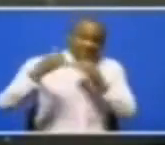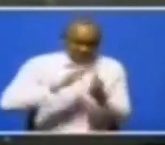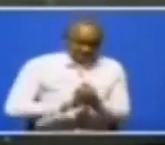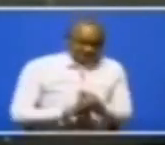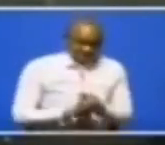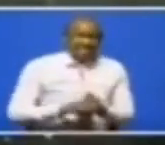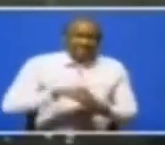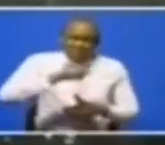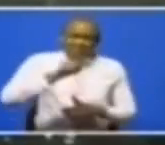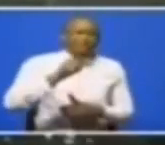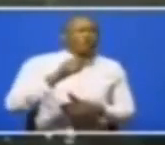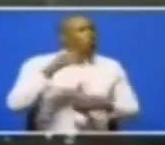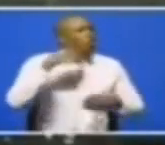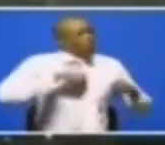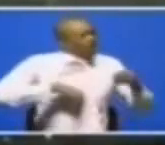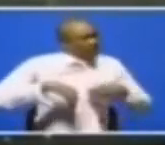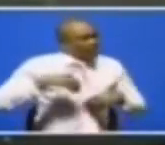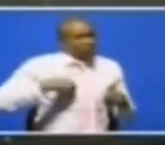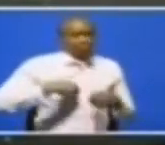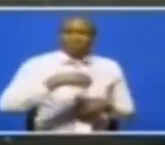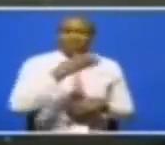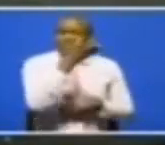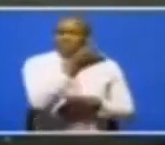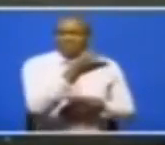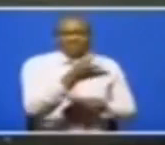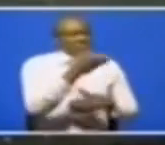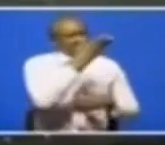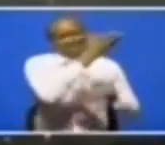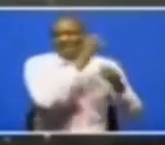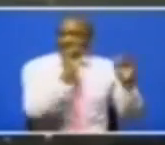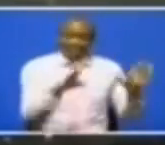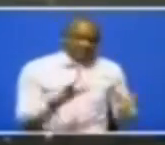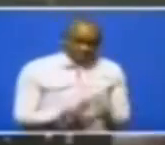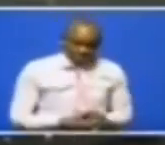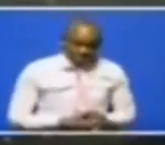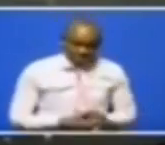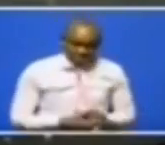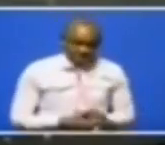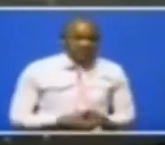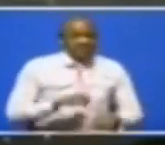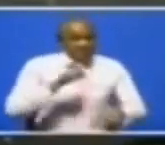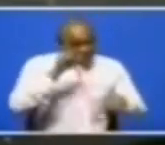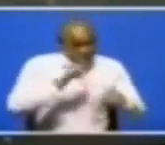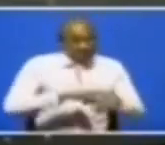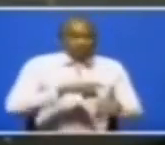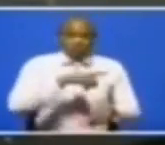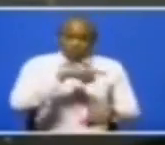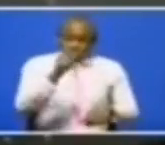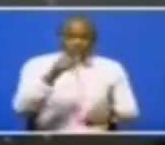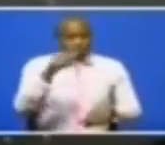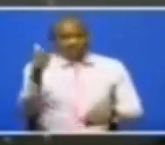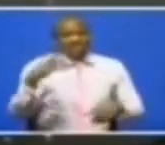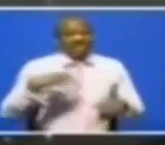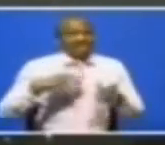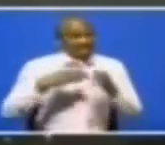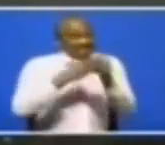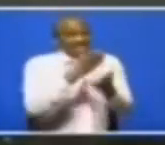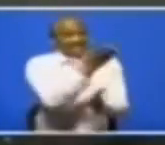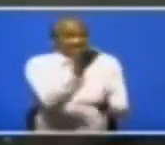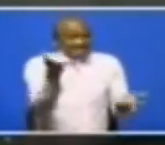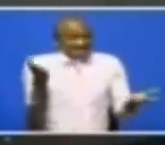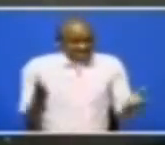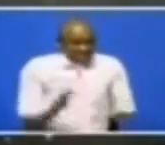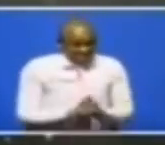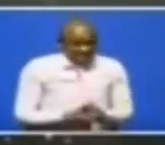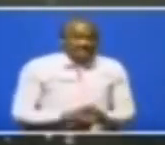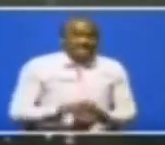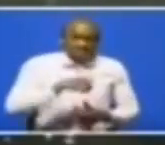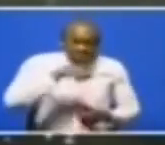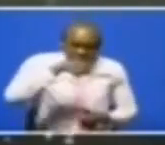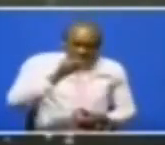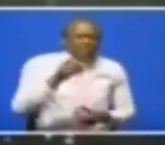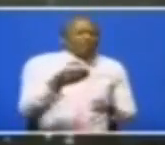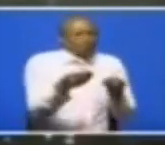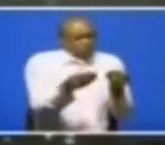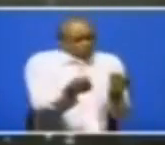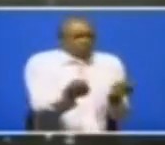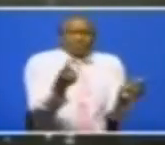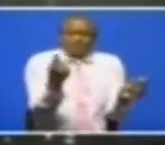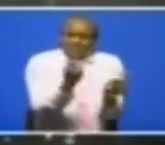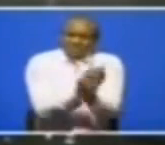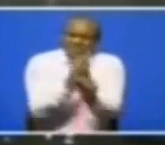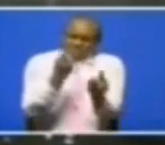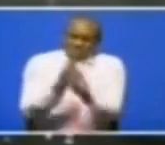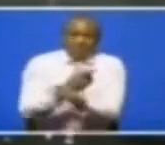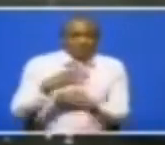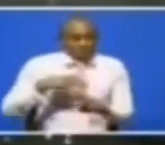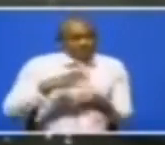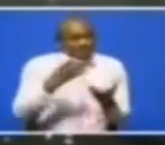swala la ufisadi kabisa halina nafasi. Ukienda kwa wao viongozi wengine, wana suluhu kwa